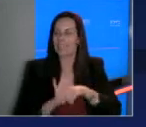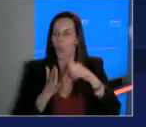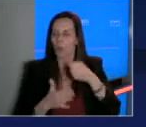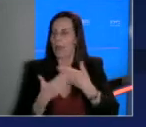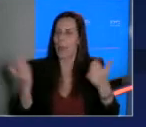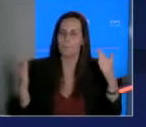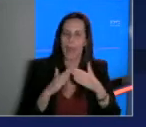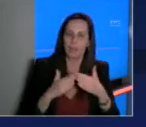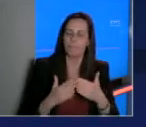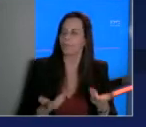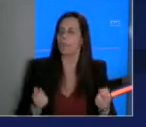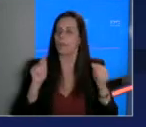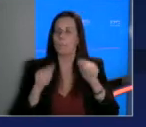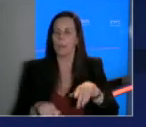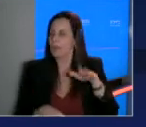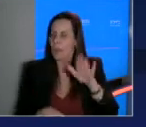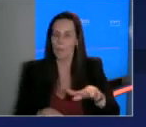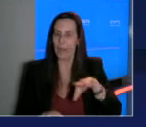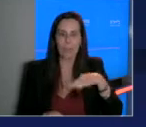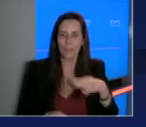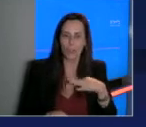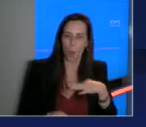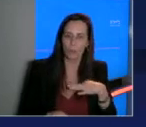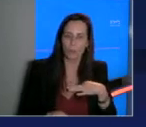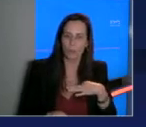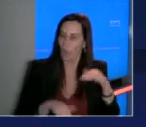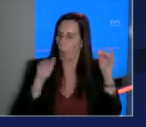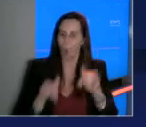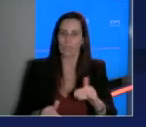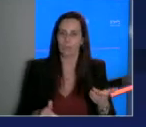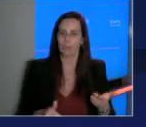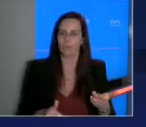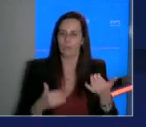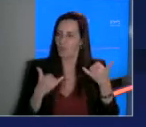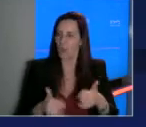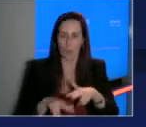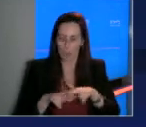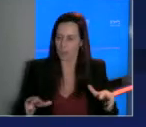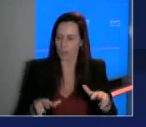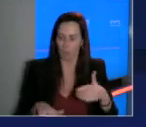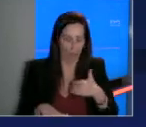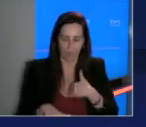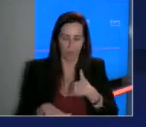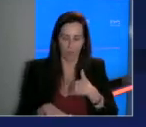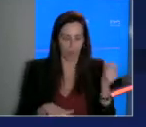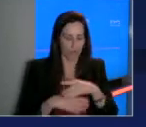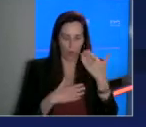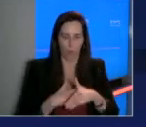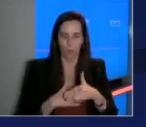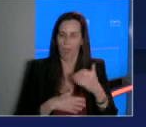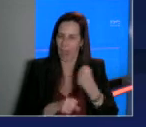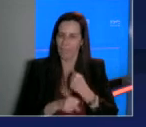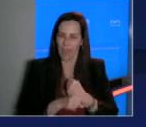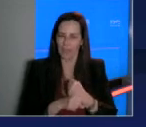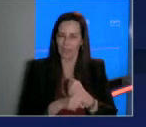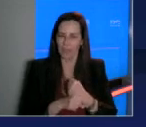משקים איתנו, שהוא מגיע אגב גם מערכת בריאות קורסת, שנמצאת כרגע, אני במקרה בשבוע האחרון יצא לי לעבוד